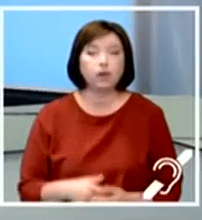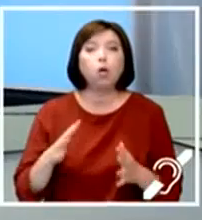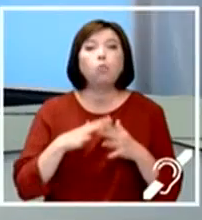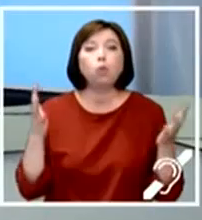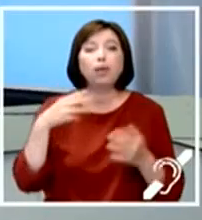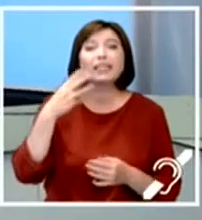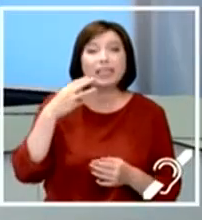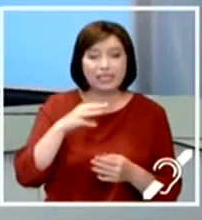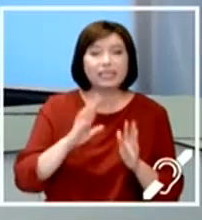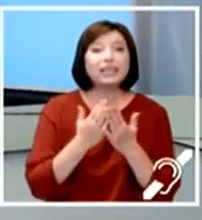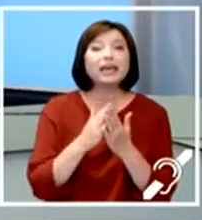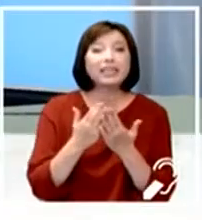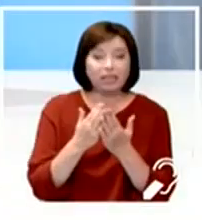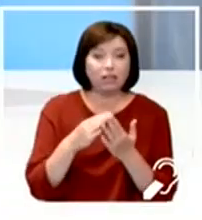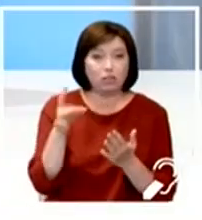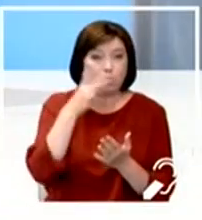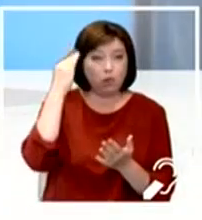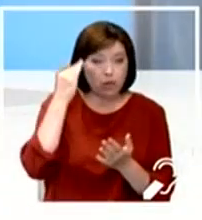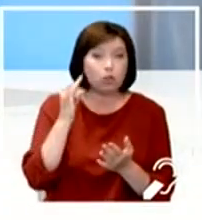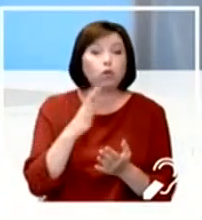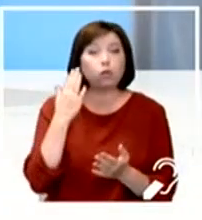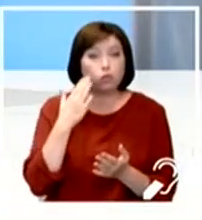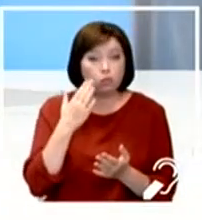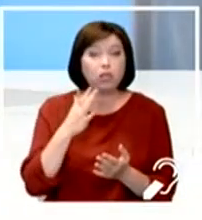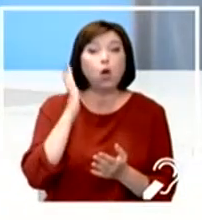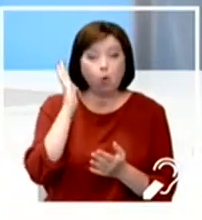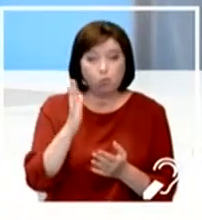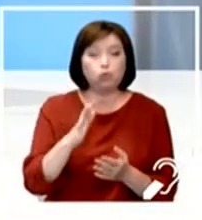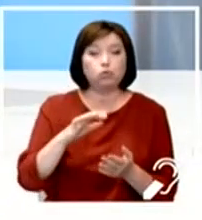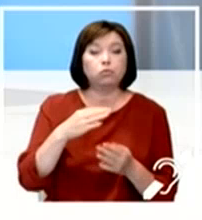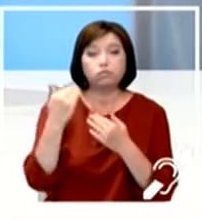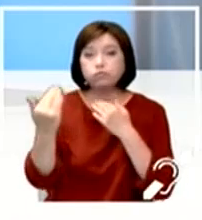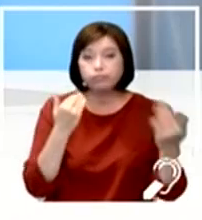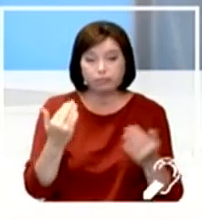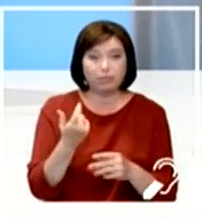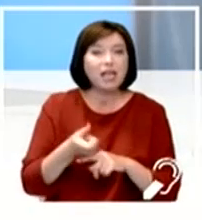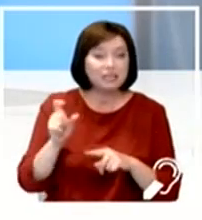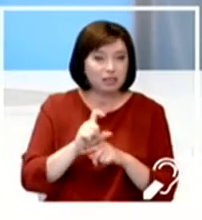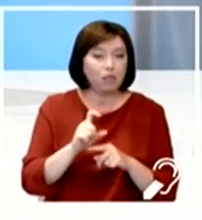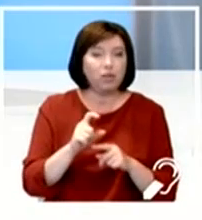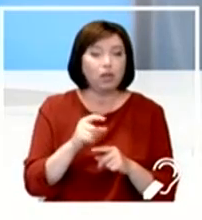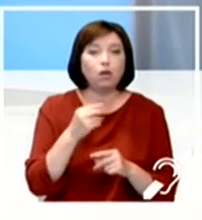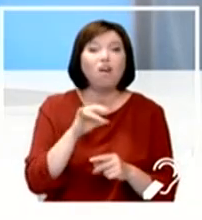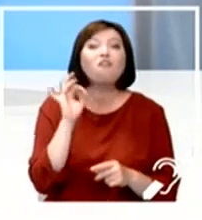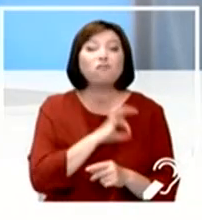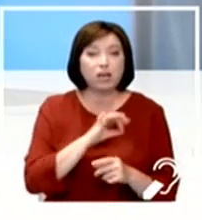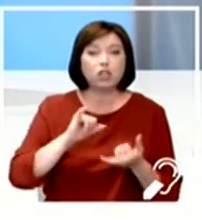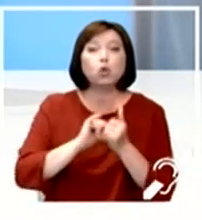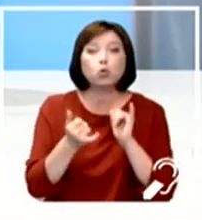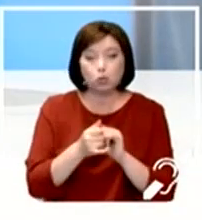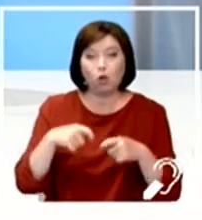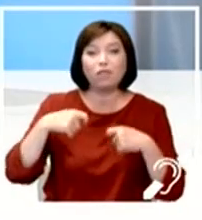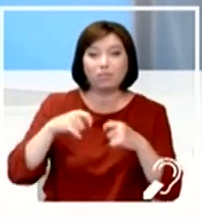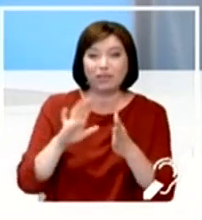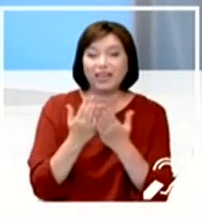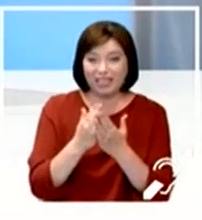Peste 30 de edituri din Republica Moldova și România vor participa cu cele mai bune oferte de carte în limba română la ediția din acest